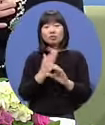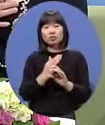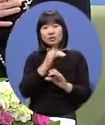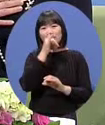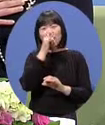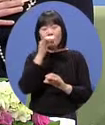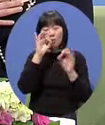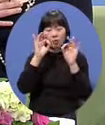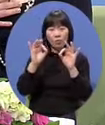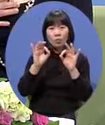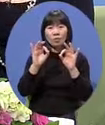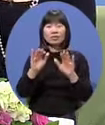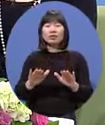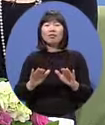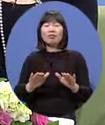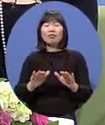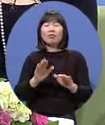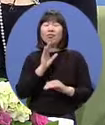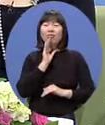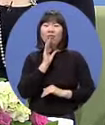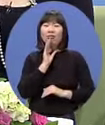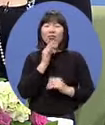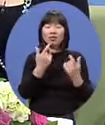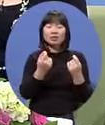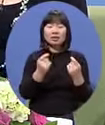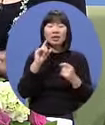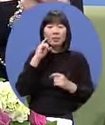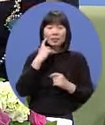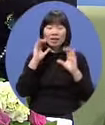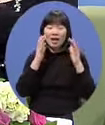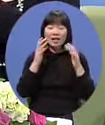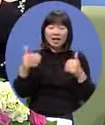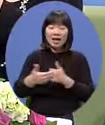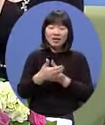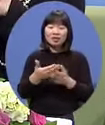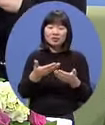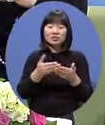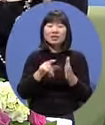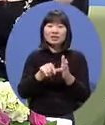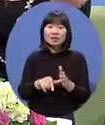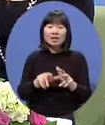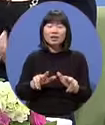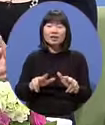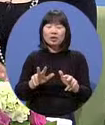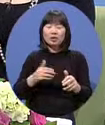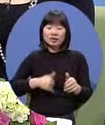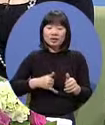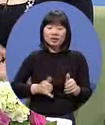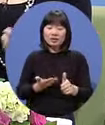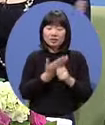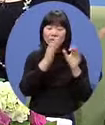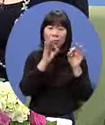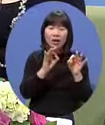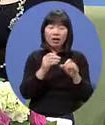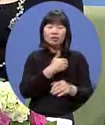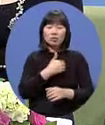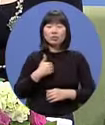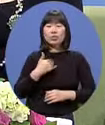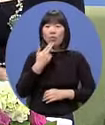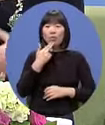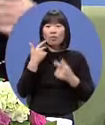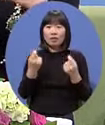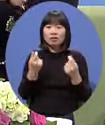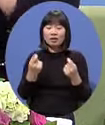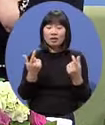그러니까, 보면서도. 네. 그러니까 정말 저렇게 이쁜 아이들을 안아줄 수 있는 시간이 이제 우리 아이를 키워놓고 보니까 이렇게 넉넉하지